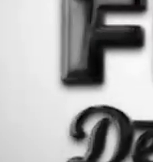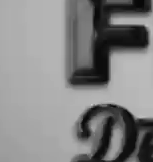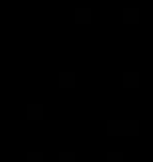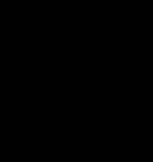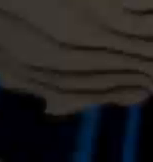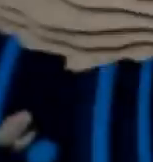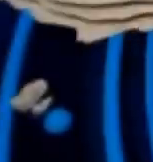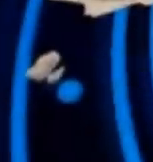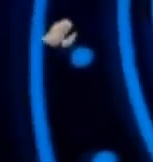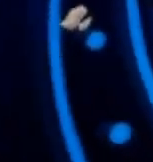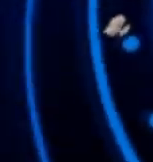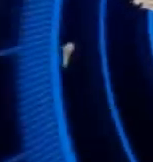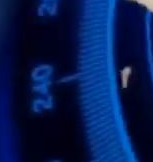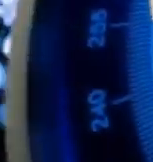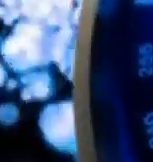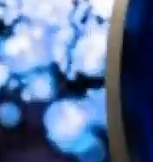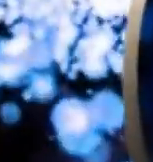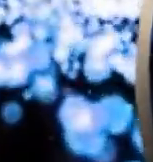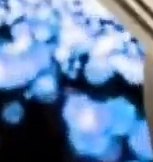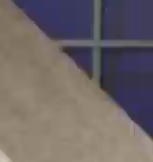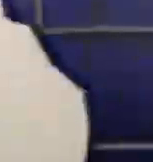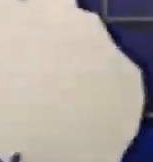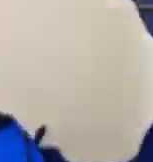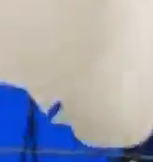की धड़कन.